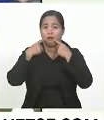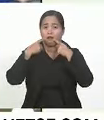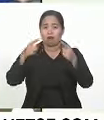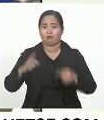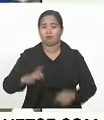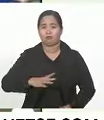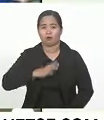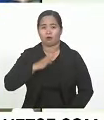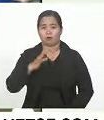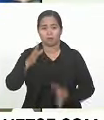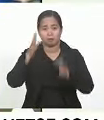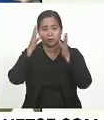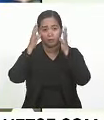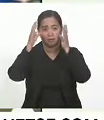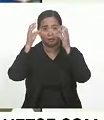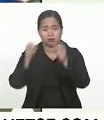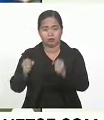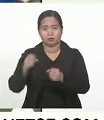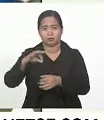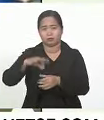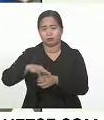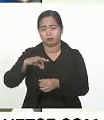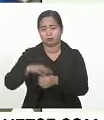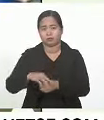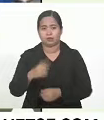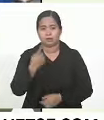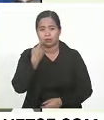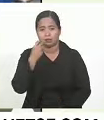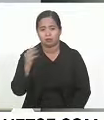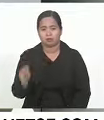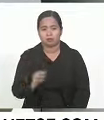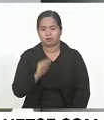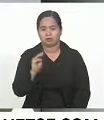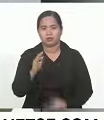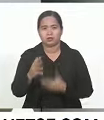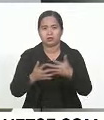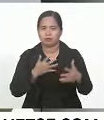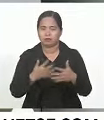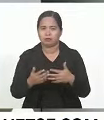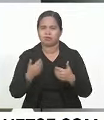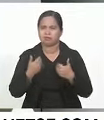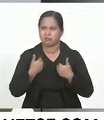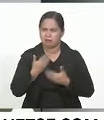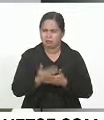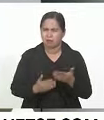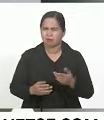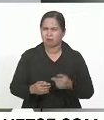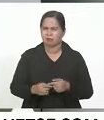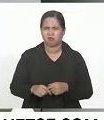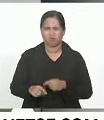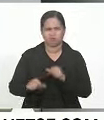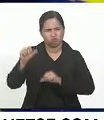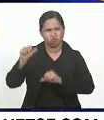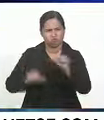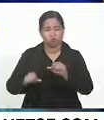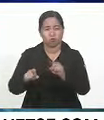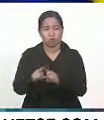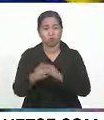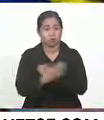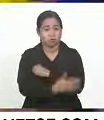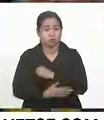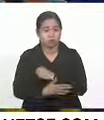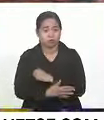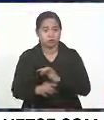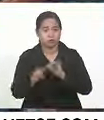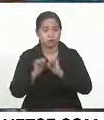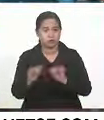ng Electoral Council ng Venezuela noong Lunes sa kabila ng pangungusyon ng oposisyon at ng mga bansa hindi